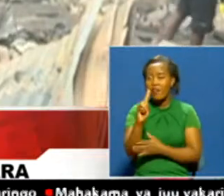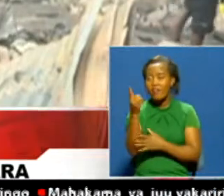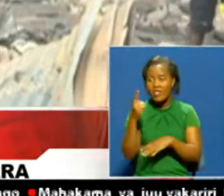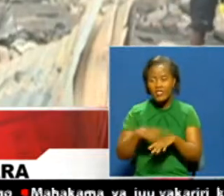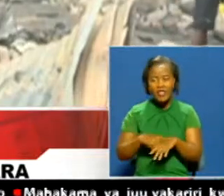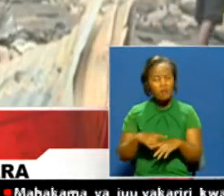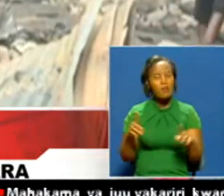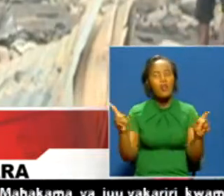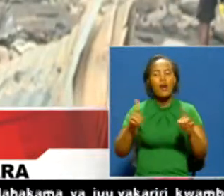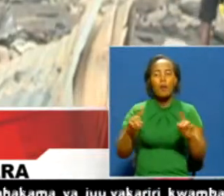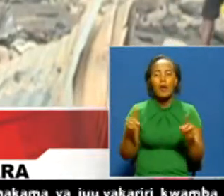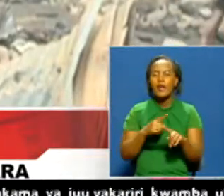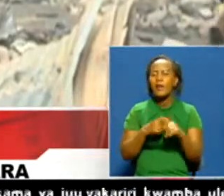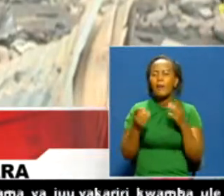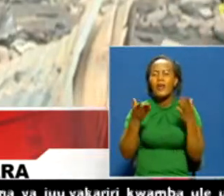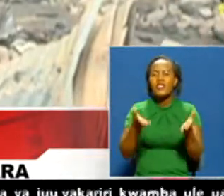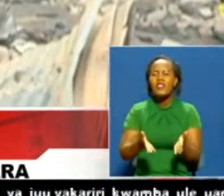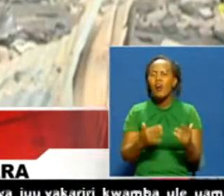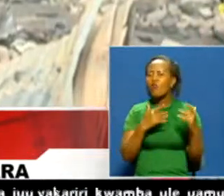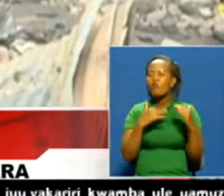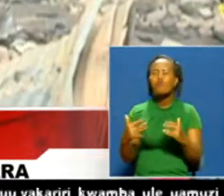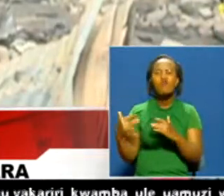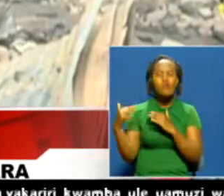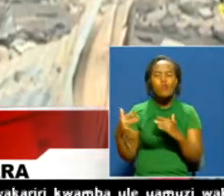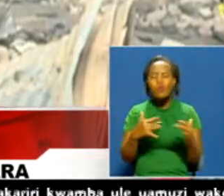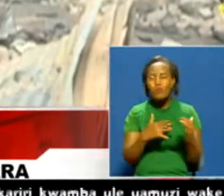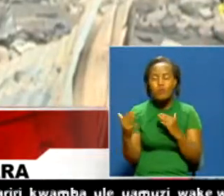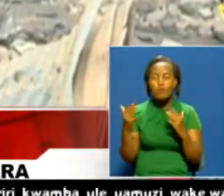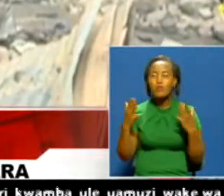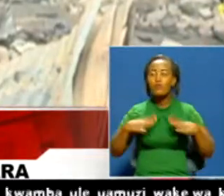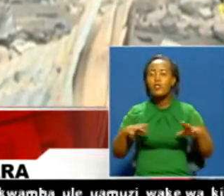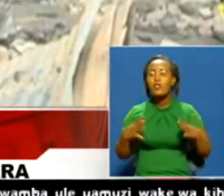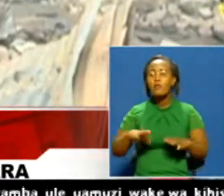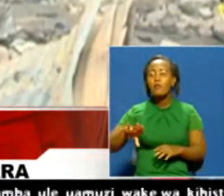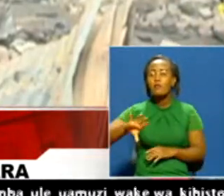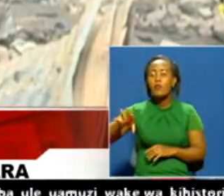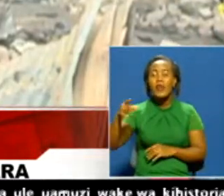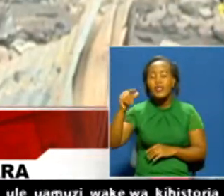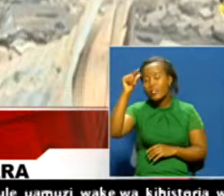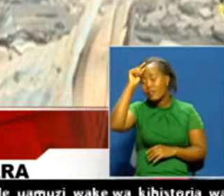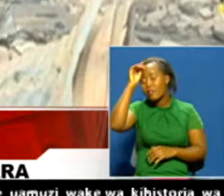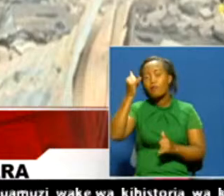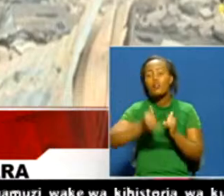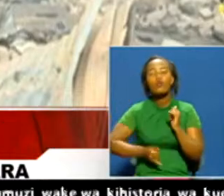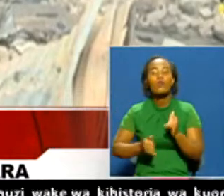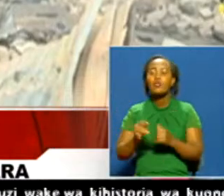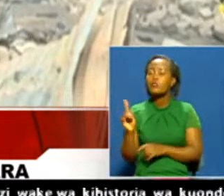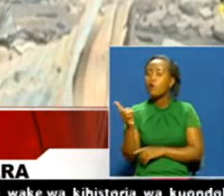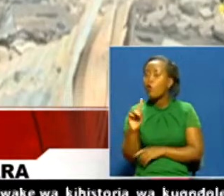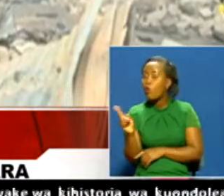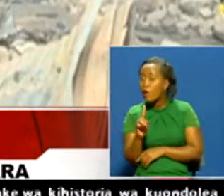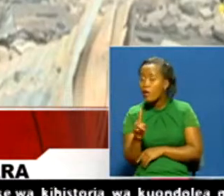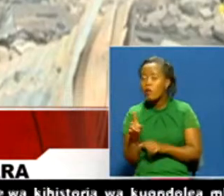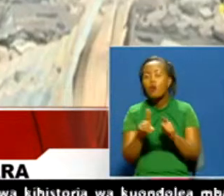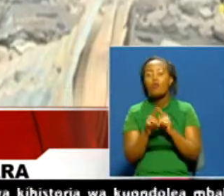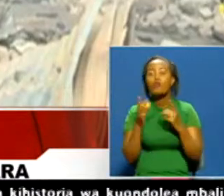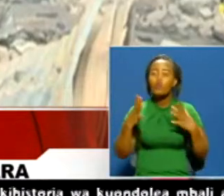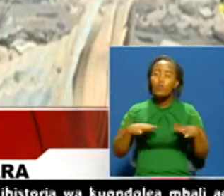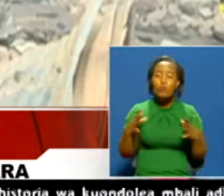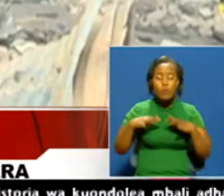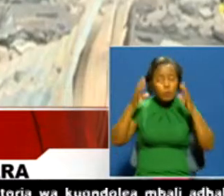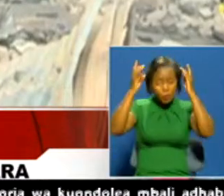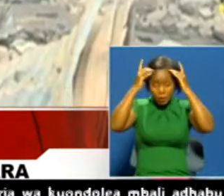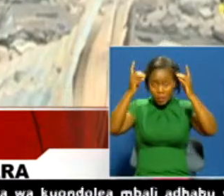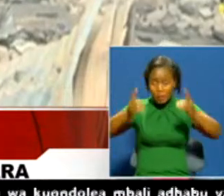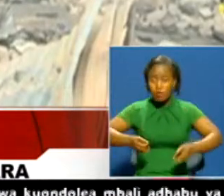baina ya wachuuzi hawa na serikali ya kaunti utaisha lini? Na ni je, mkondo gani wachuuzi hawa wataweza kuchukua ili